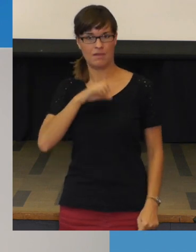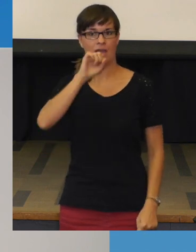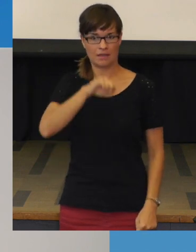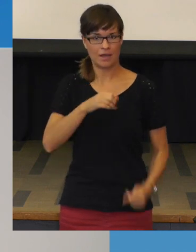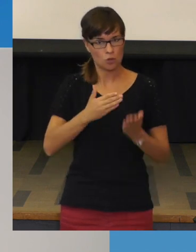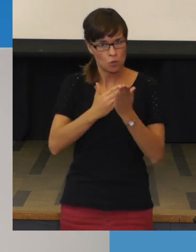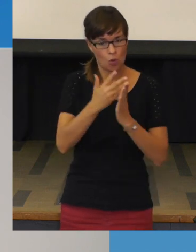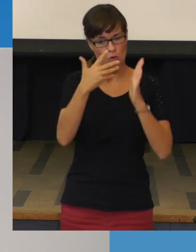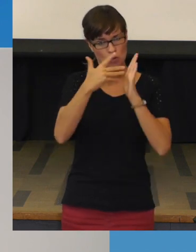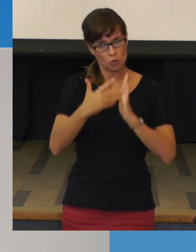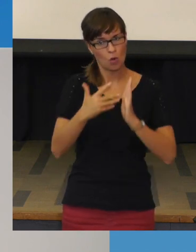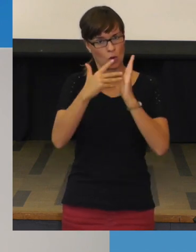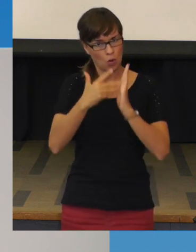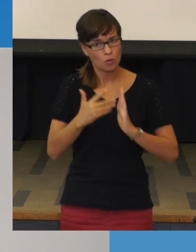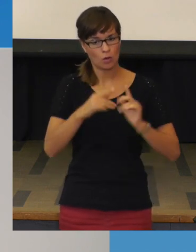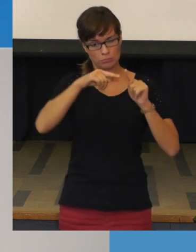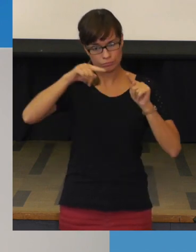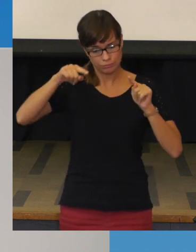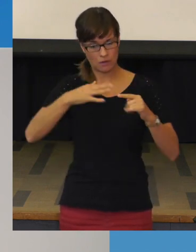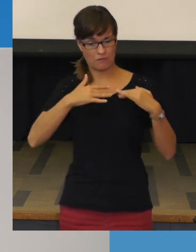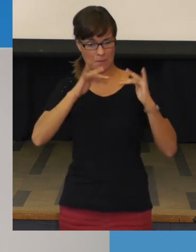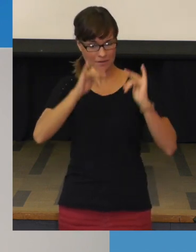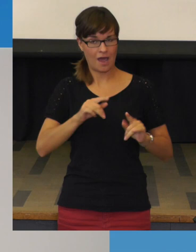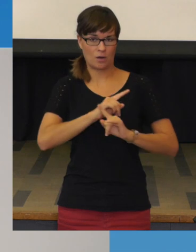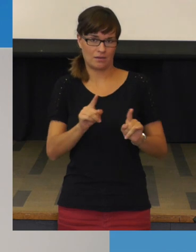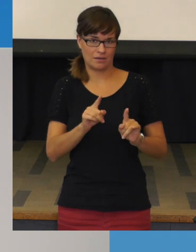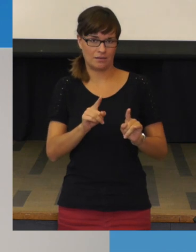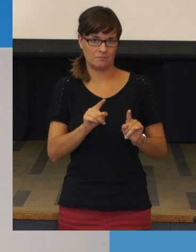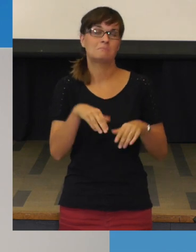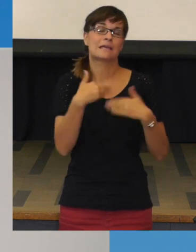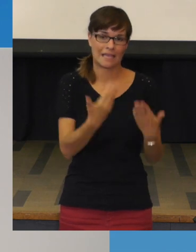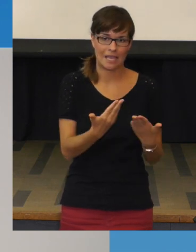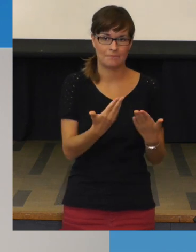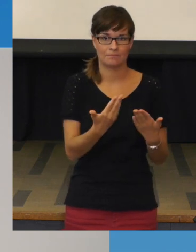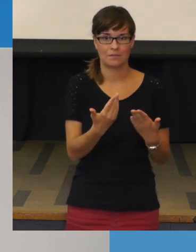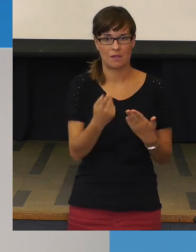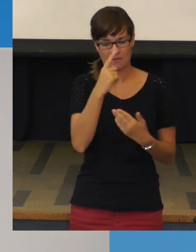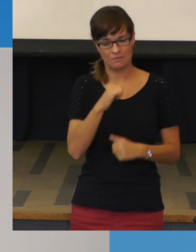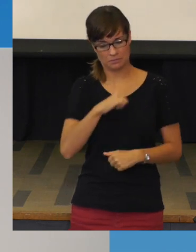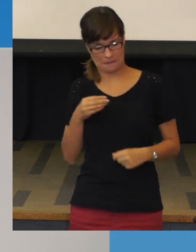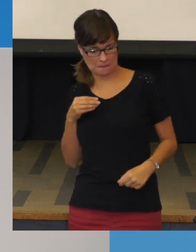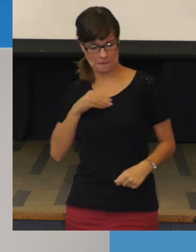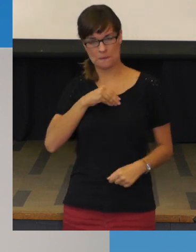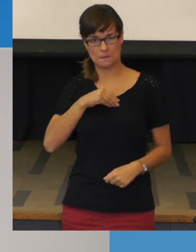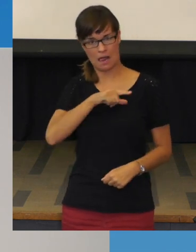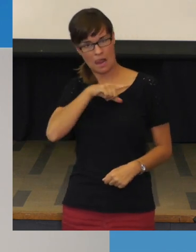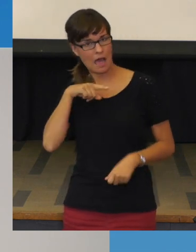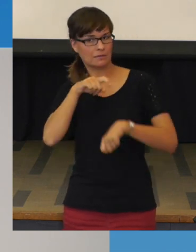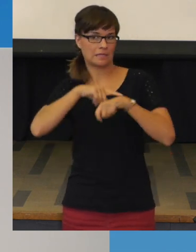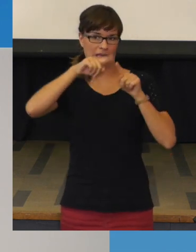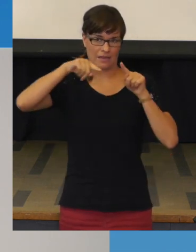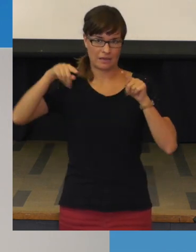oder man gibt ihnen die erst mit. Letztliche Sicherheit gibt es aber nur, wenn man so ein dauereingebautes Langzeit-EKG hat, ob